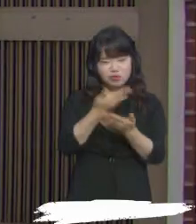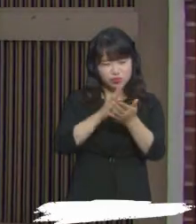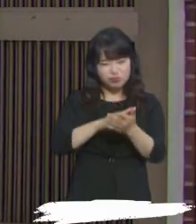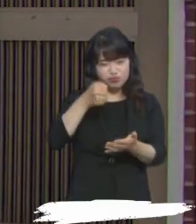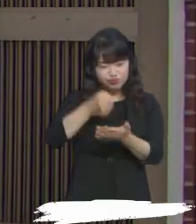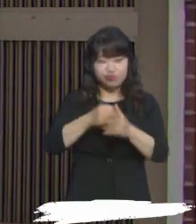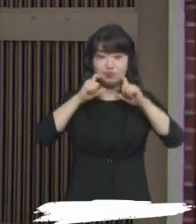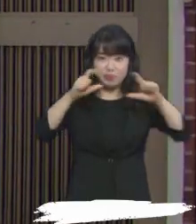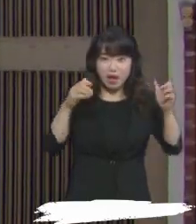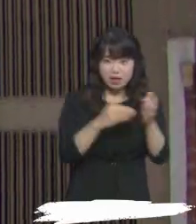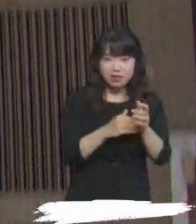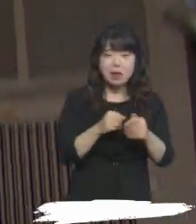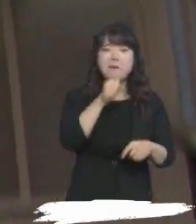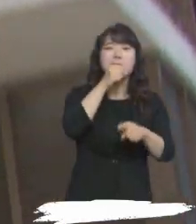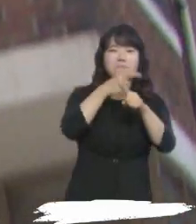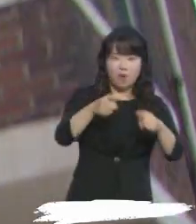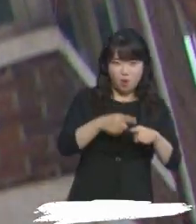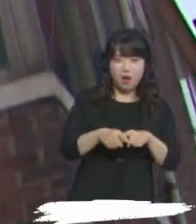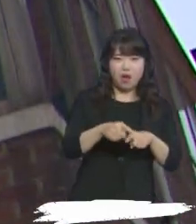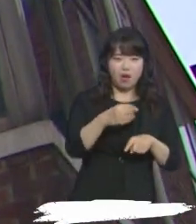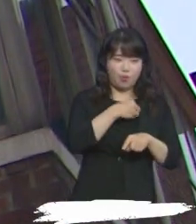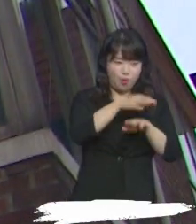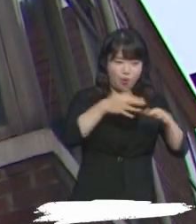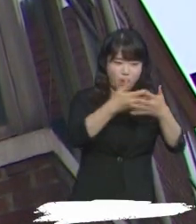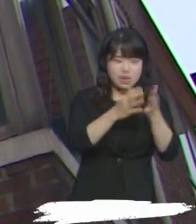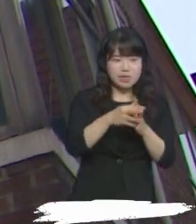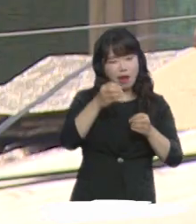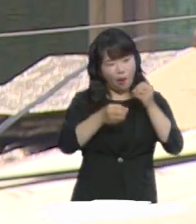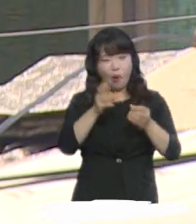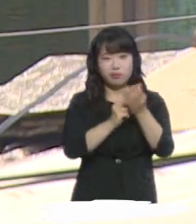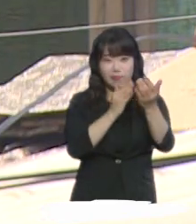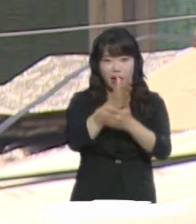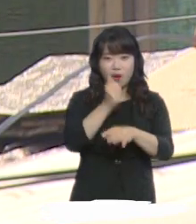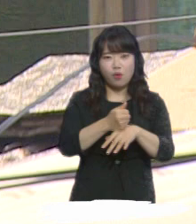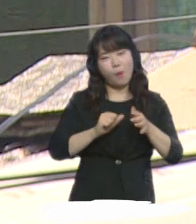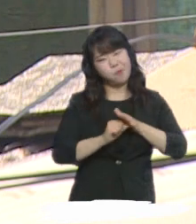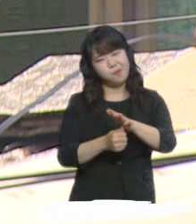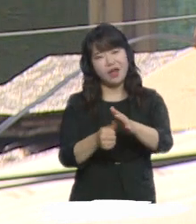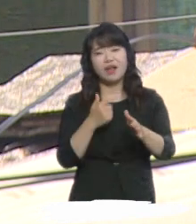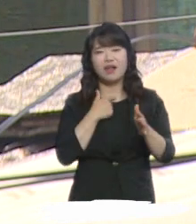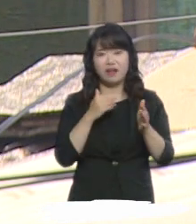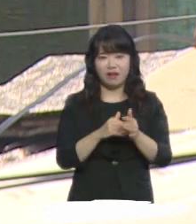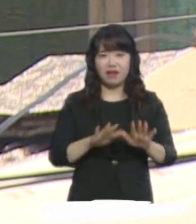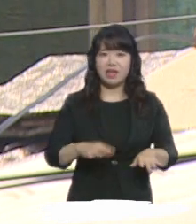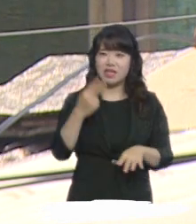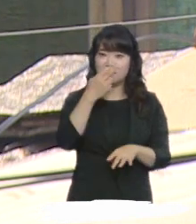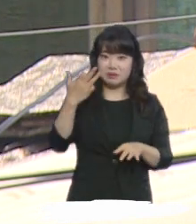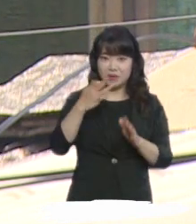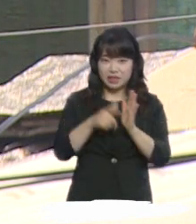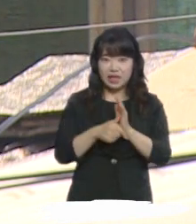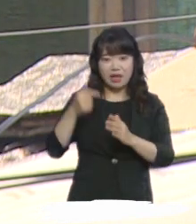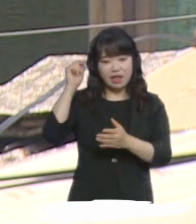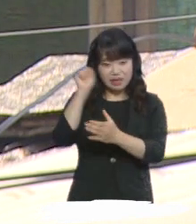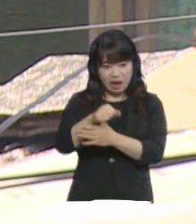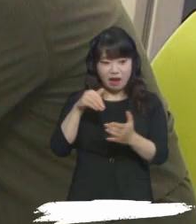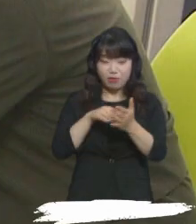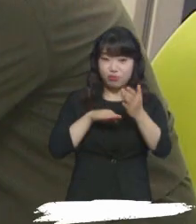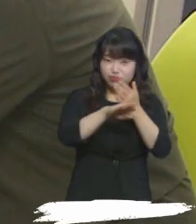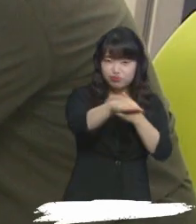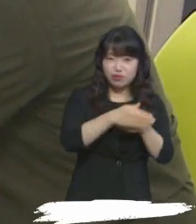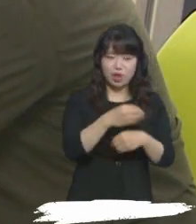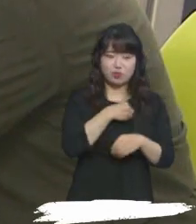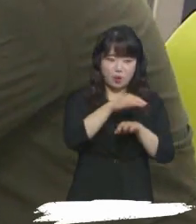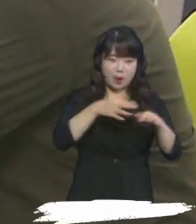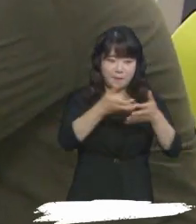지정됐지만 감정평가 등 조합원끼리의 갈등으로 지지부진해왔습니다. 2018년 사업시행 계획 인가 이후